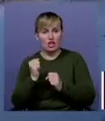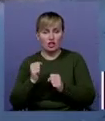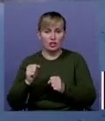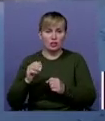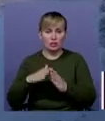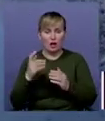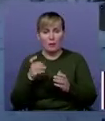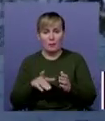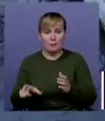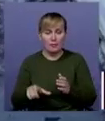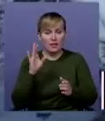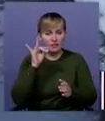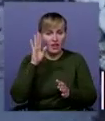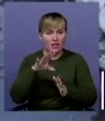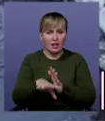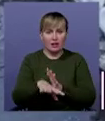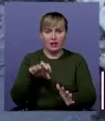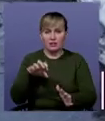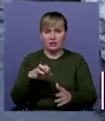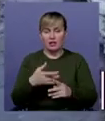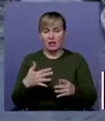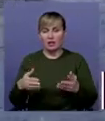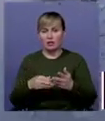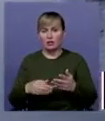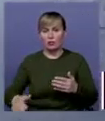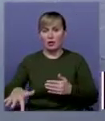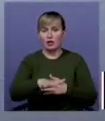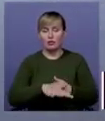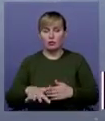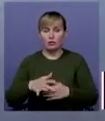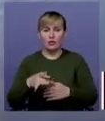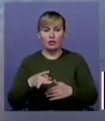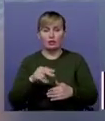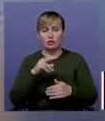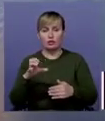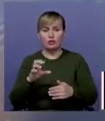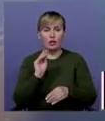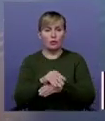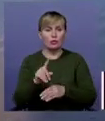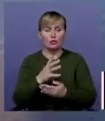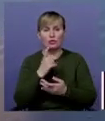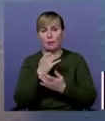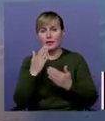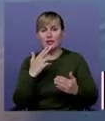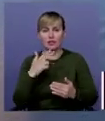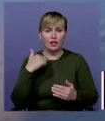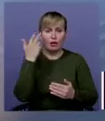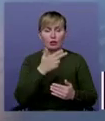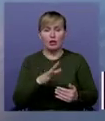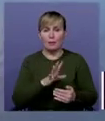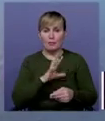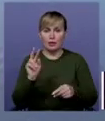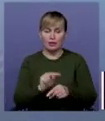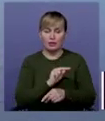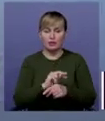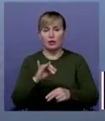жилых домов и откачке воды с придворных территорий. В региональном ДЧС добавили, что за последние 3 года был